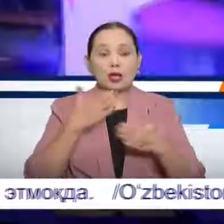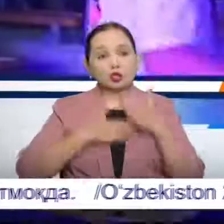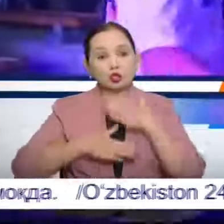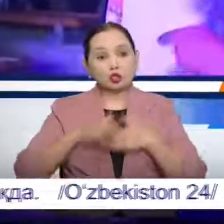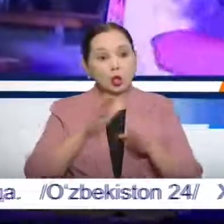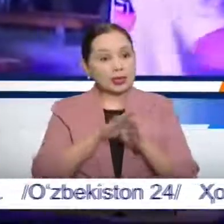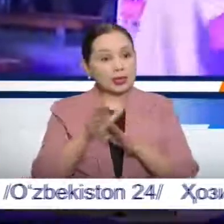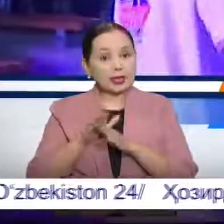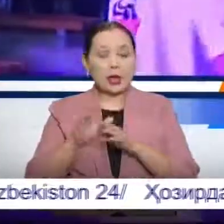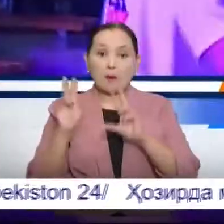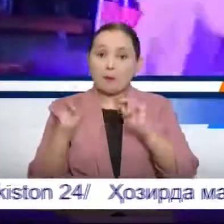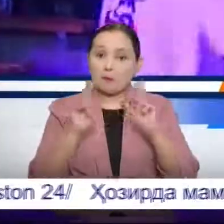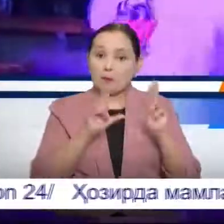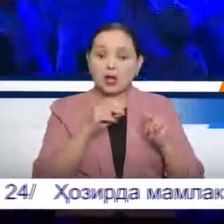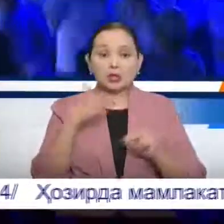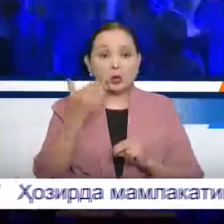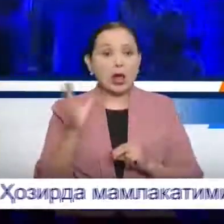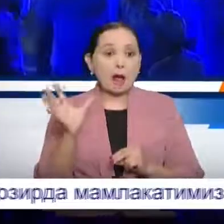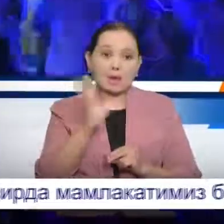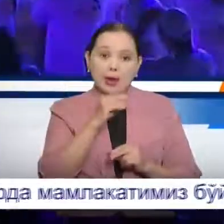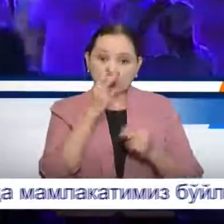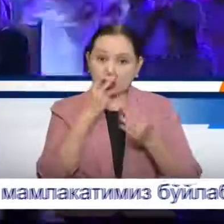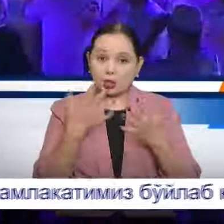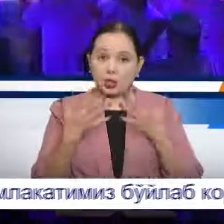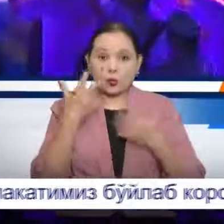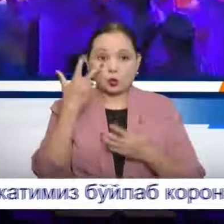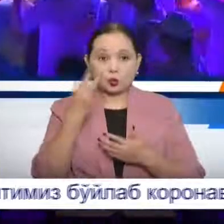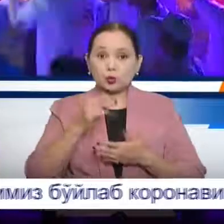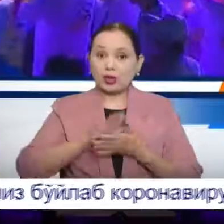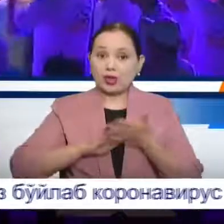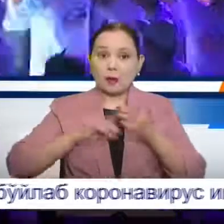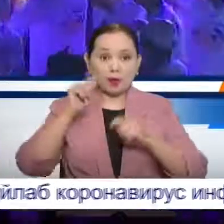shodligi, yoshlar baxtiyorligi, bularning barchasi namoyon bo'ldi. 3 kun davom etgan